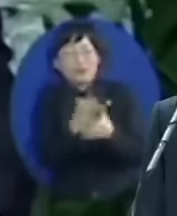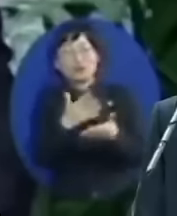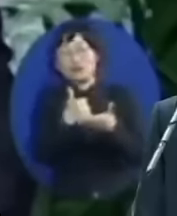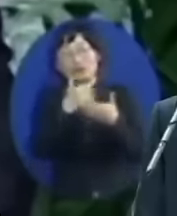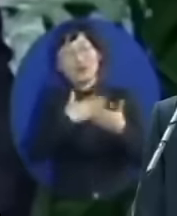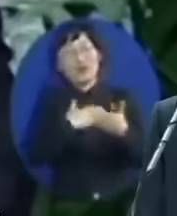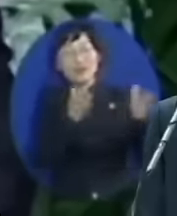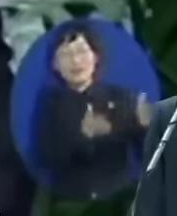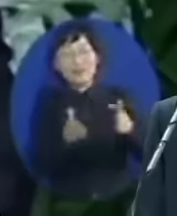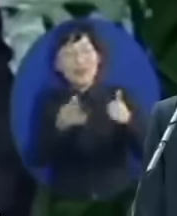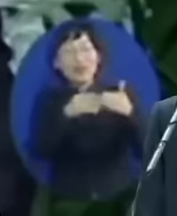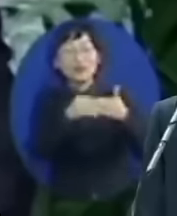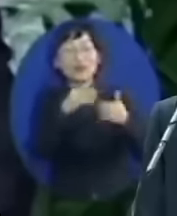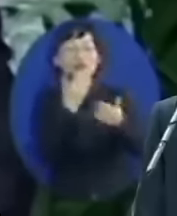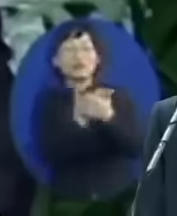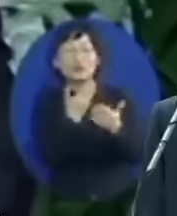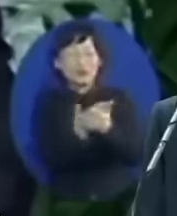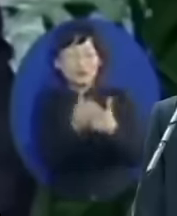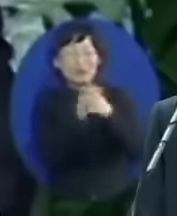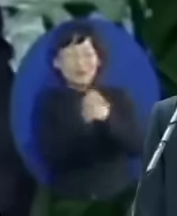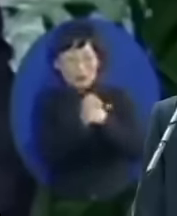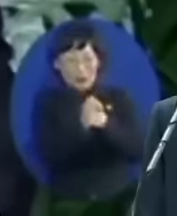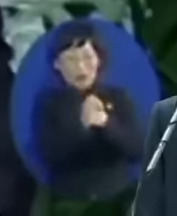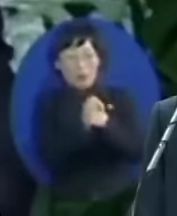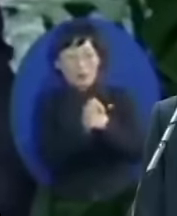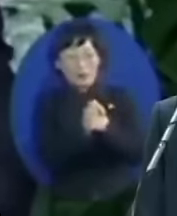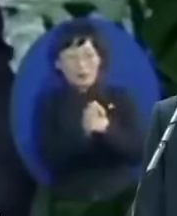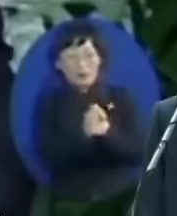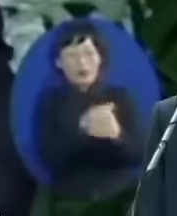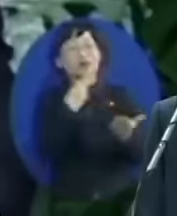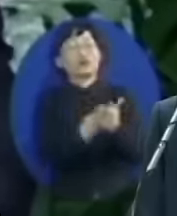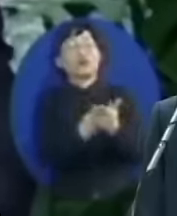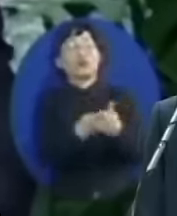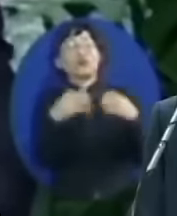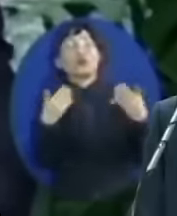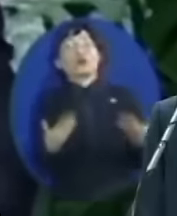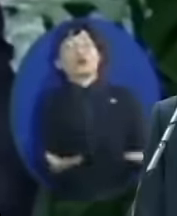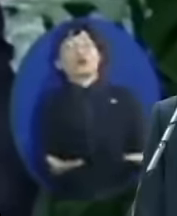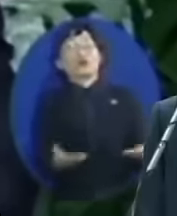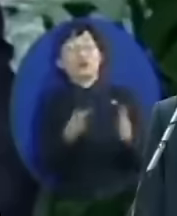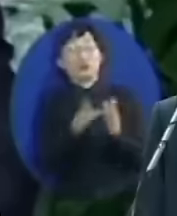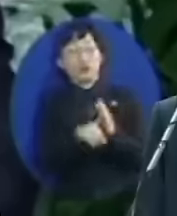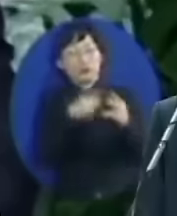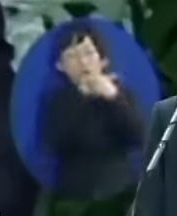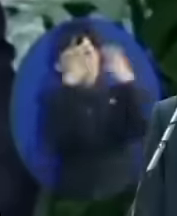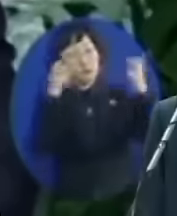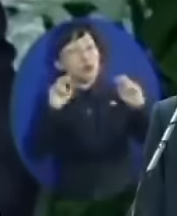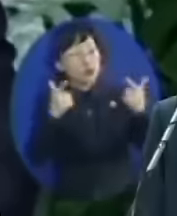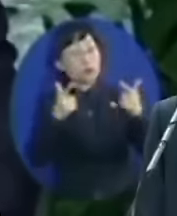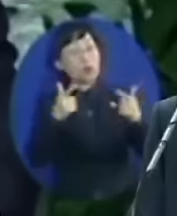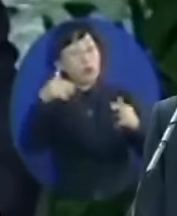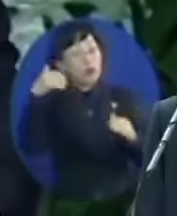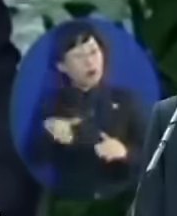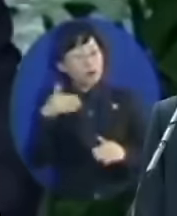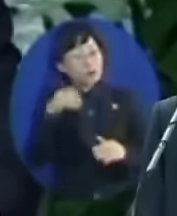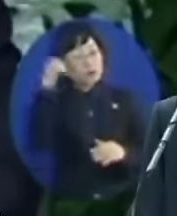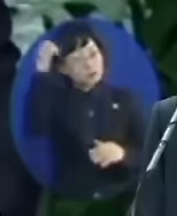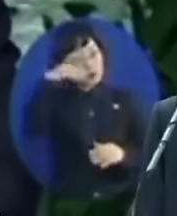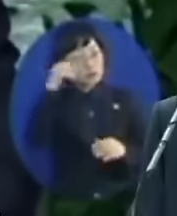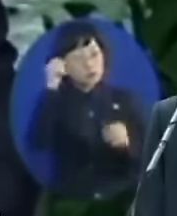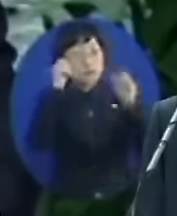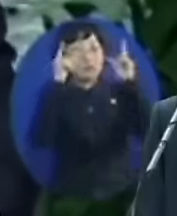인도하여 주시옵소서 기도를 하고 그냥 들어누워서 좀 쉬는데 자지도 아니하고 아직